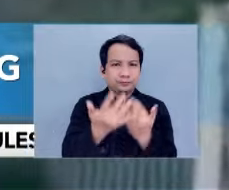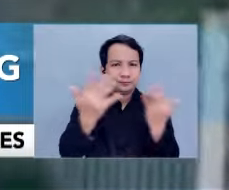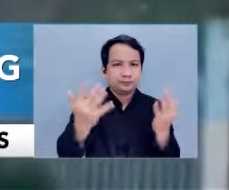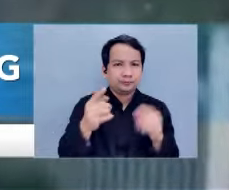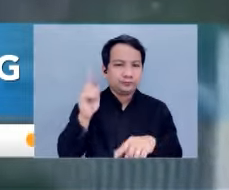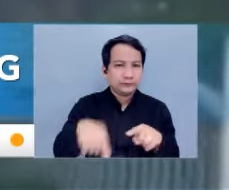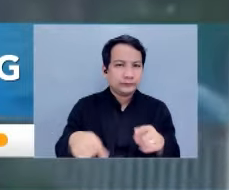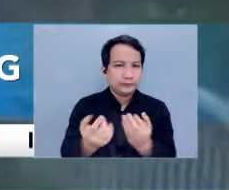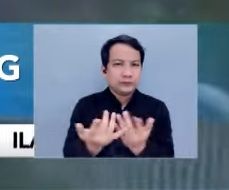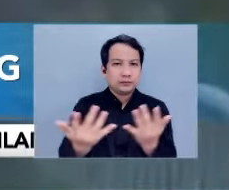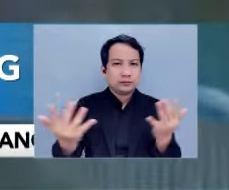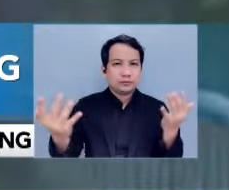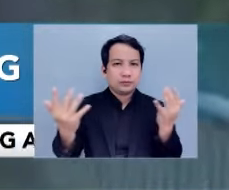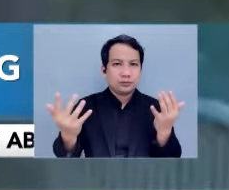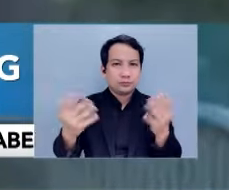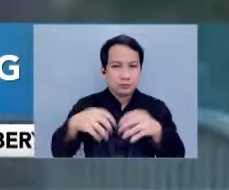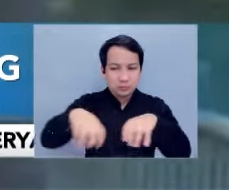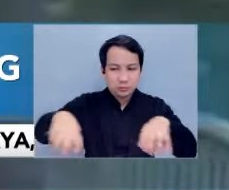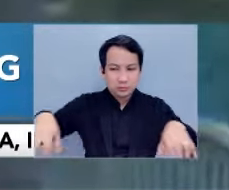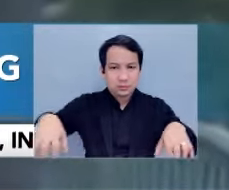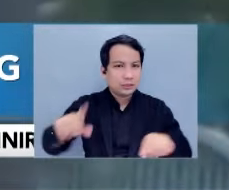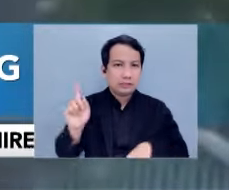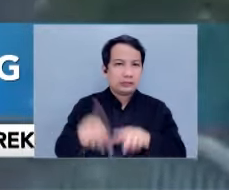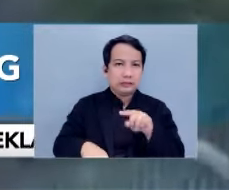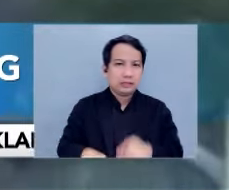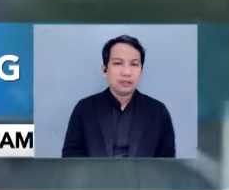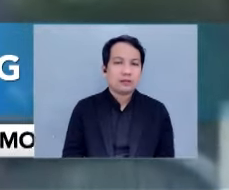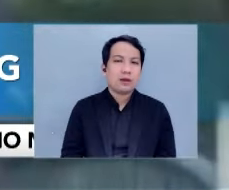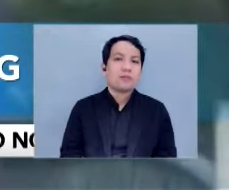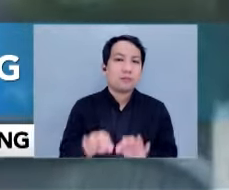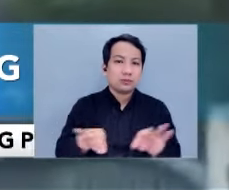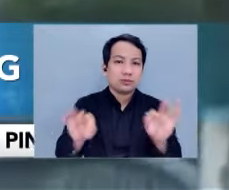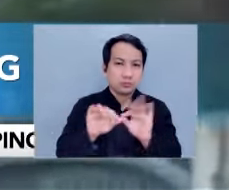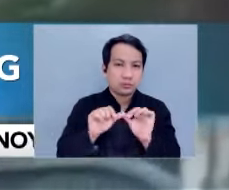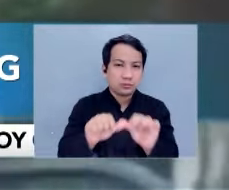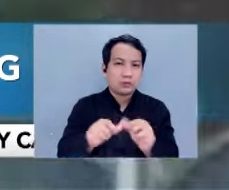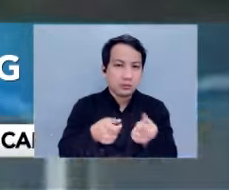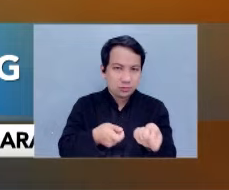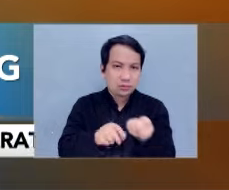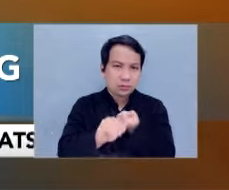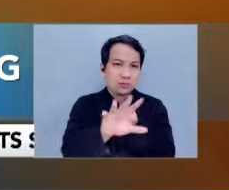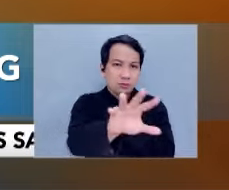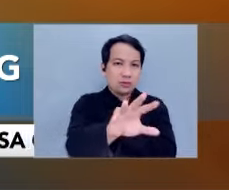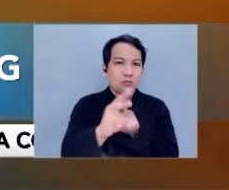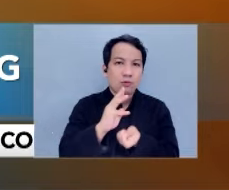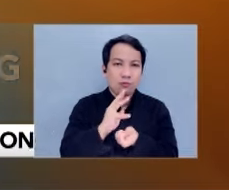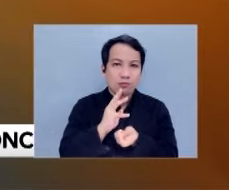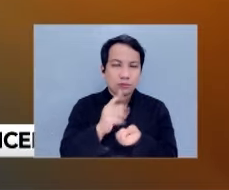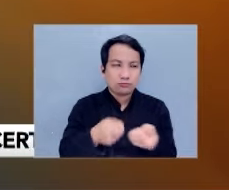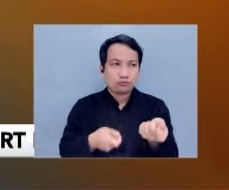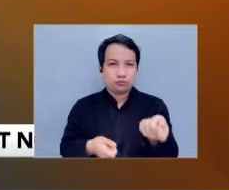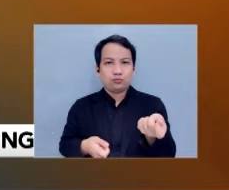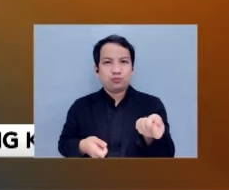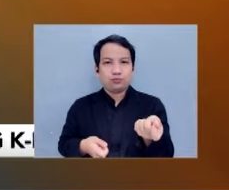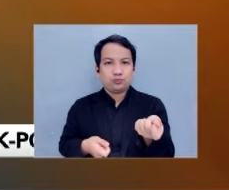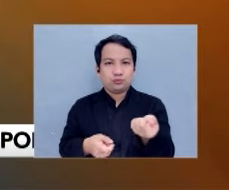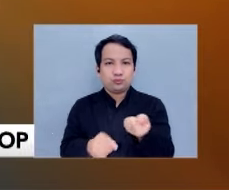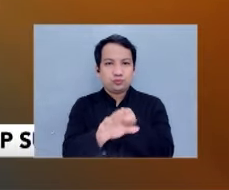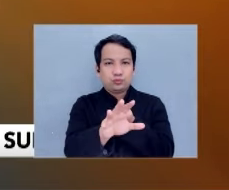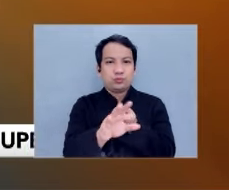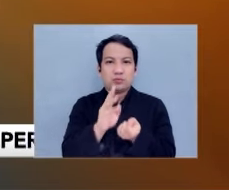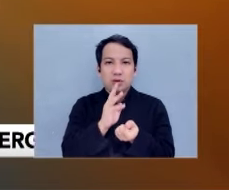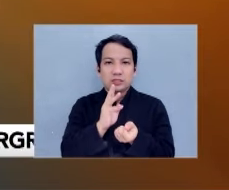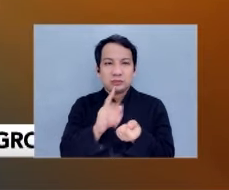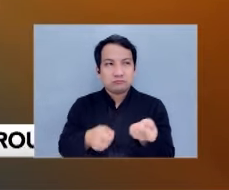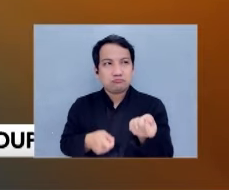kumalat sa mga kalapit na establishmento. Patuloy pa rin itong binobomba ng tubig. Iyon po yung aming ginagawa ngayon